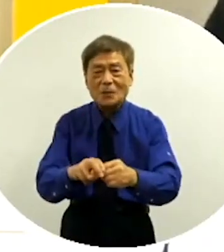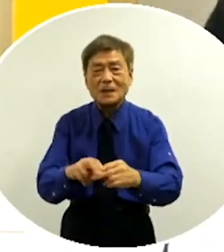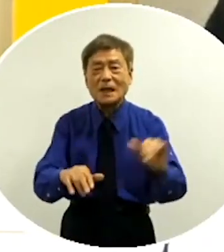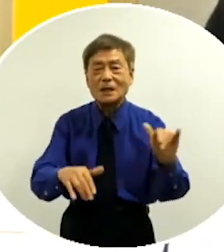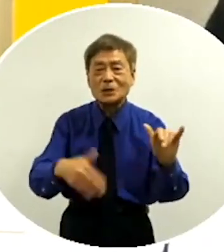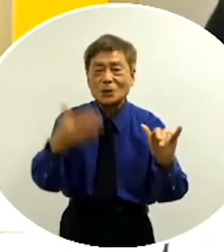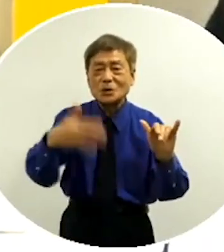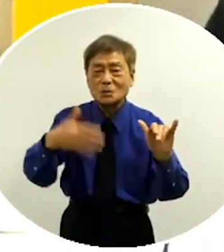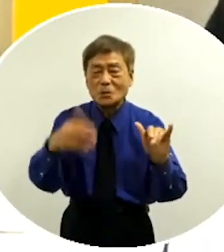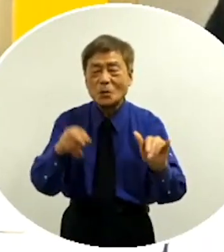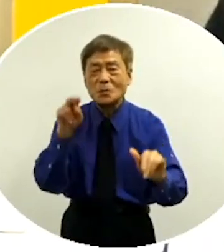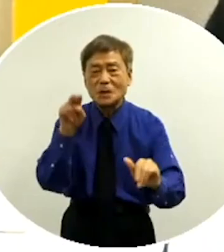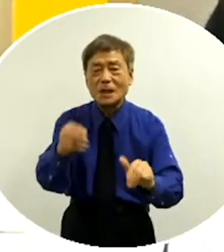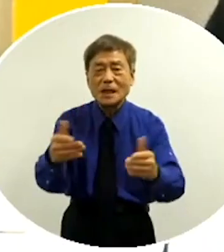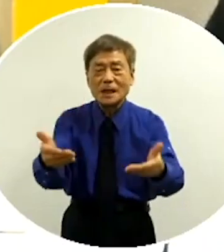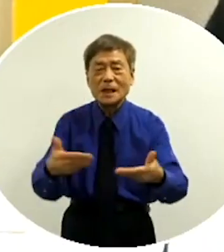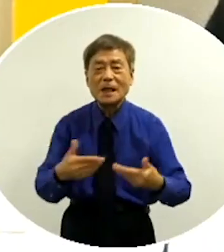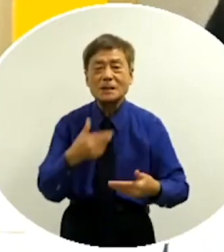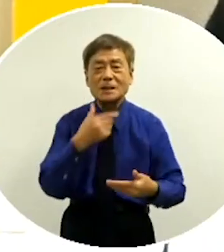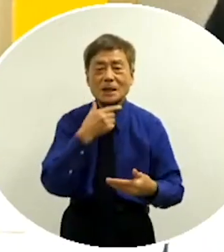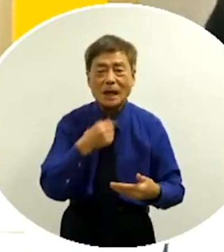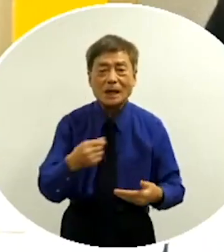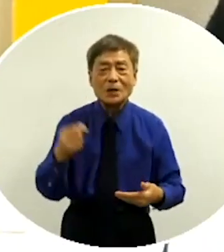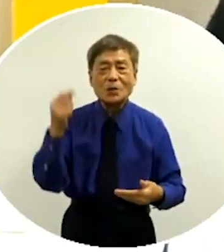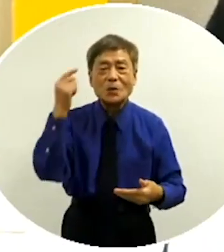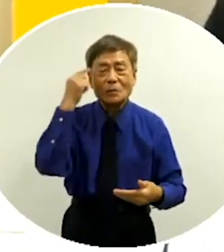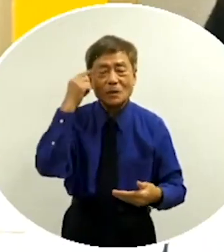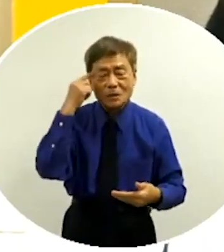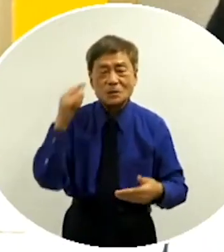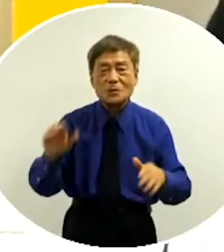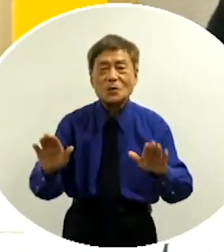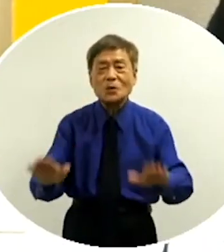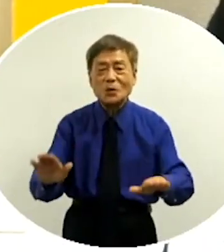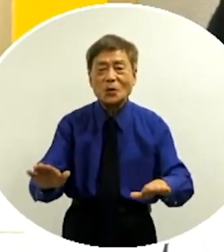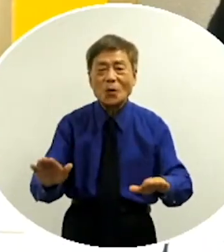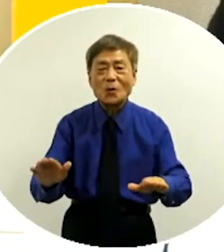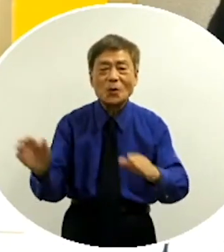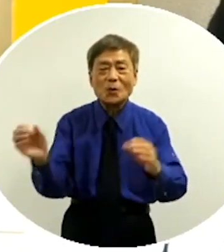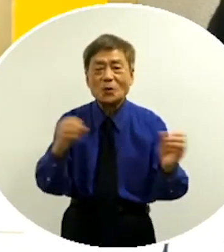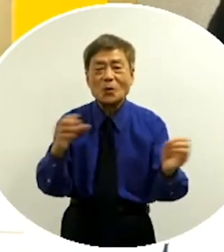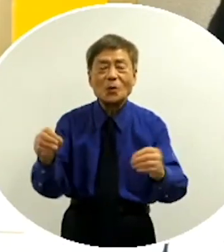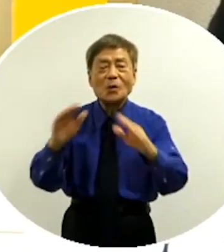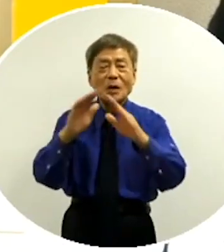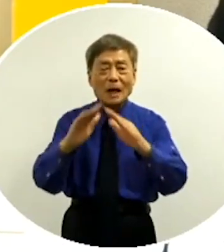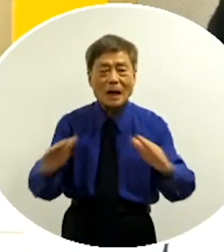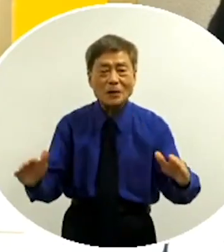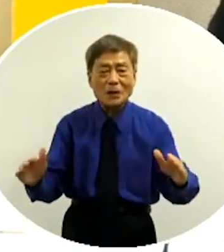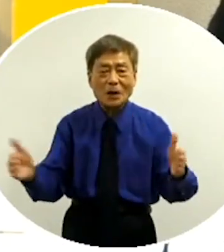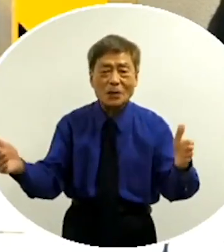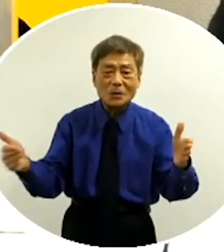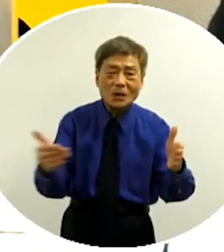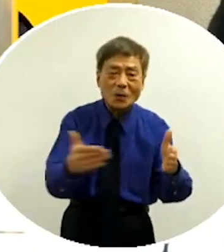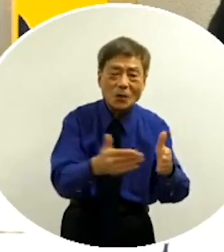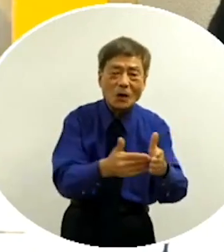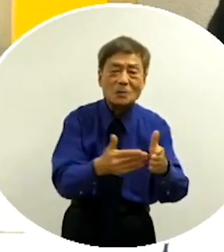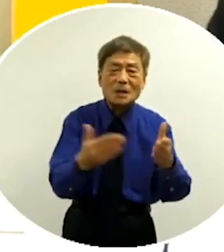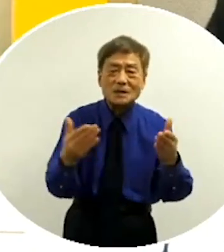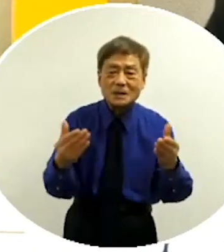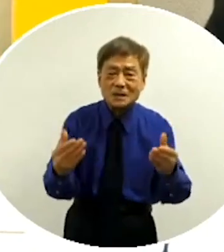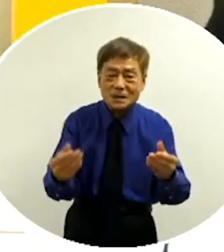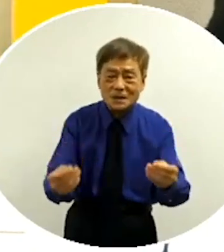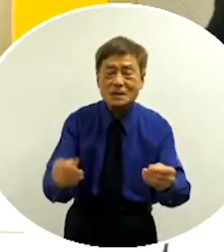ますであの子でこれであの以上交換討論会を閉会するのでございますけれども最後に